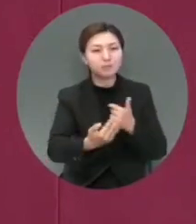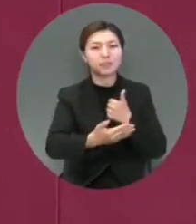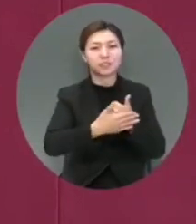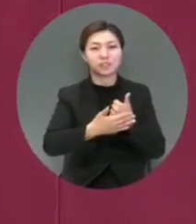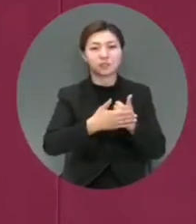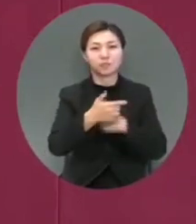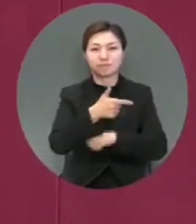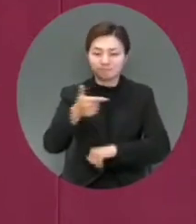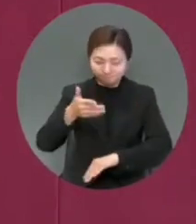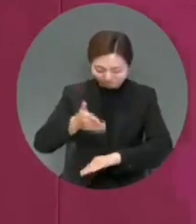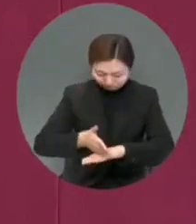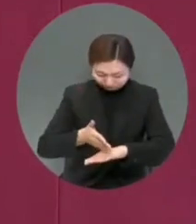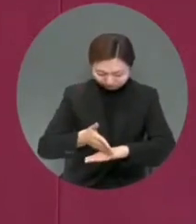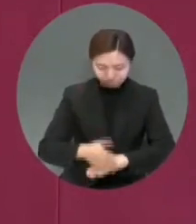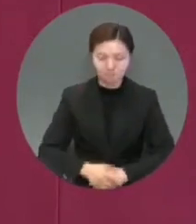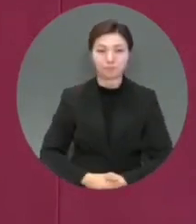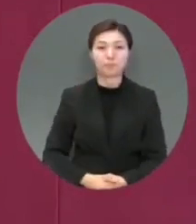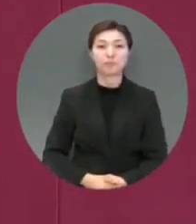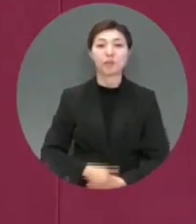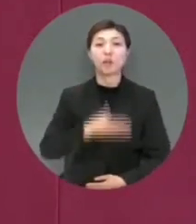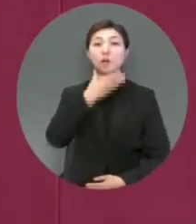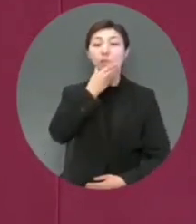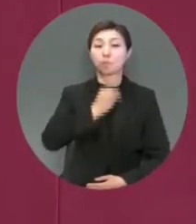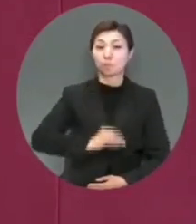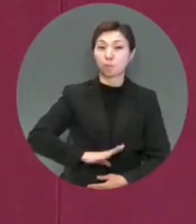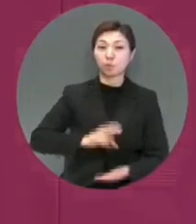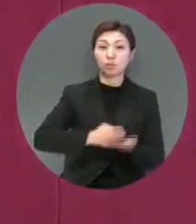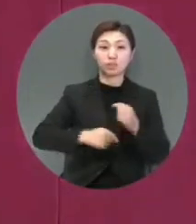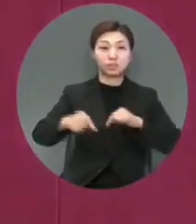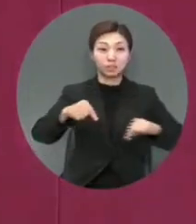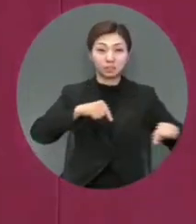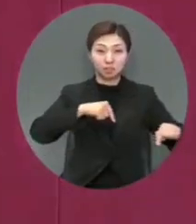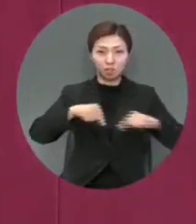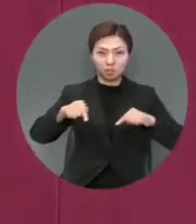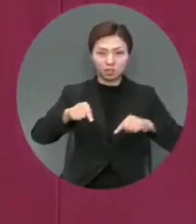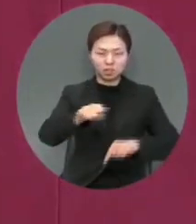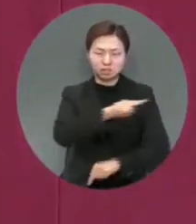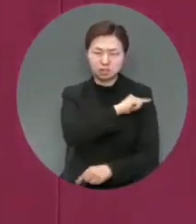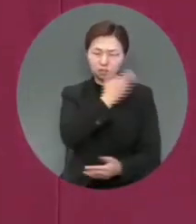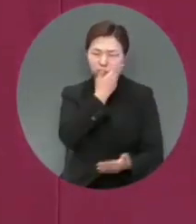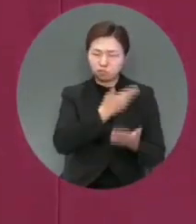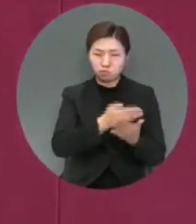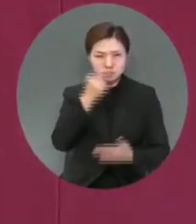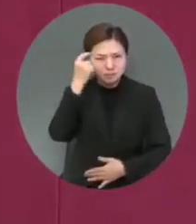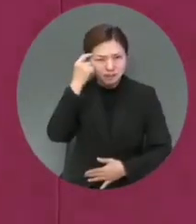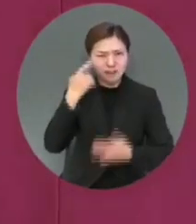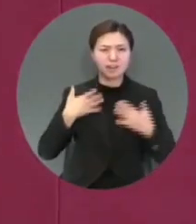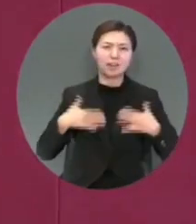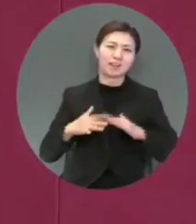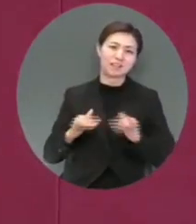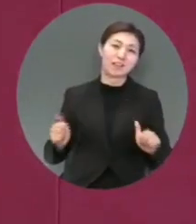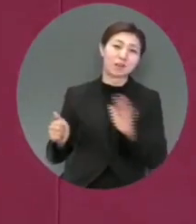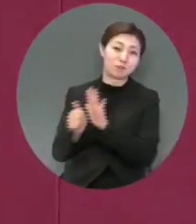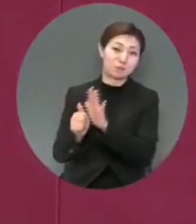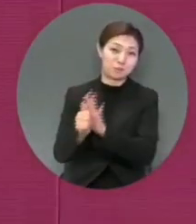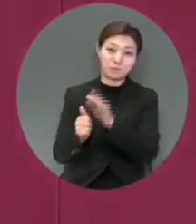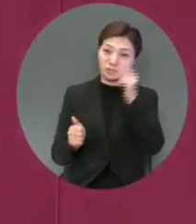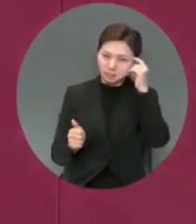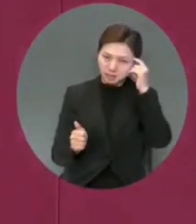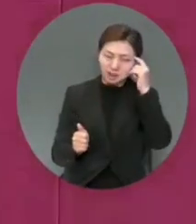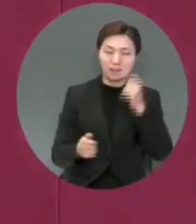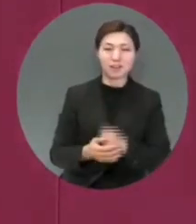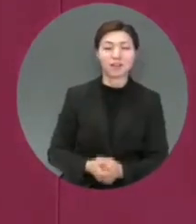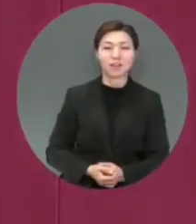또한 복지정책의 최우선을 약자 보호에 두고 어려운 분들에게